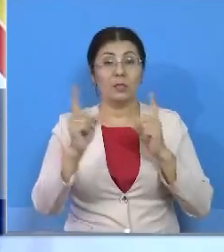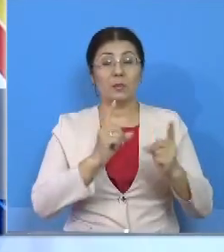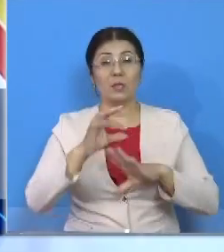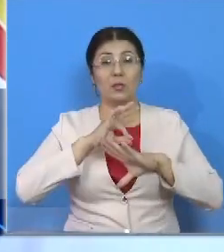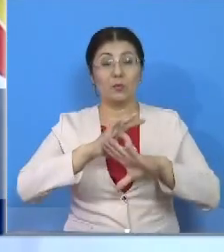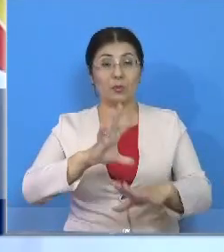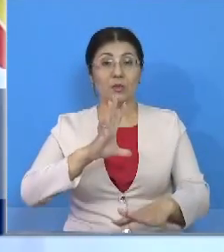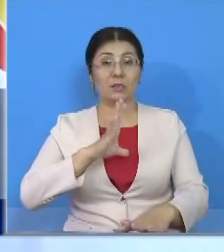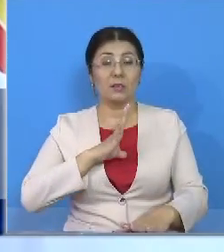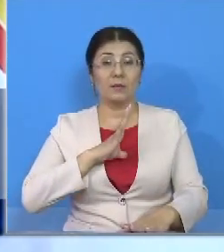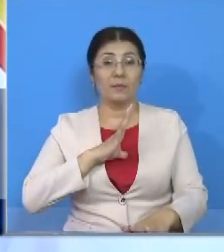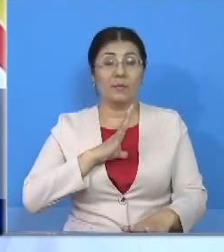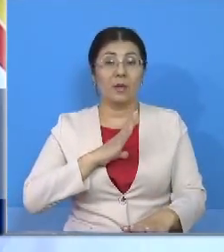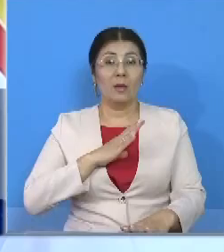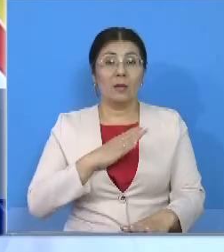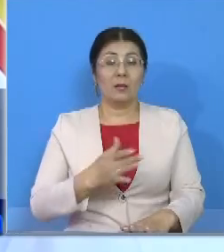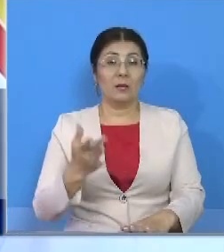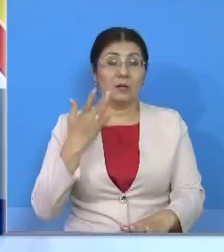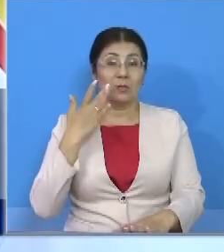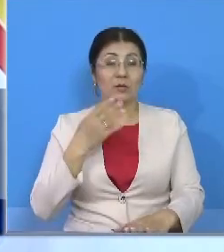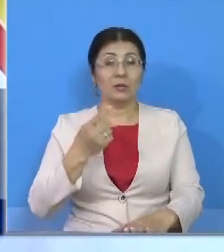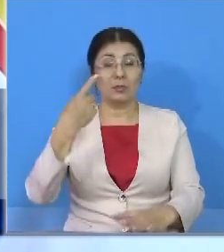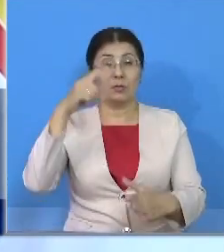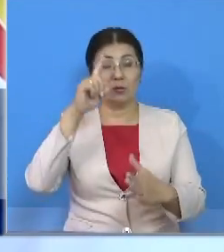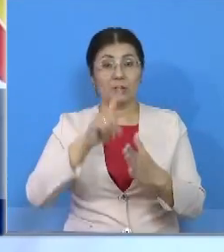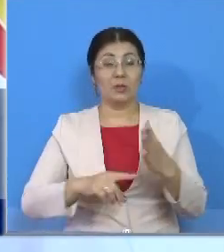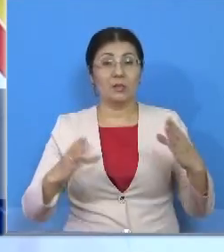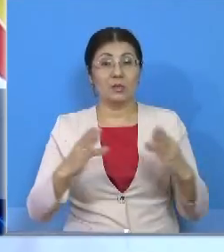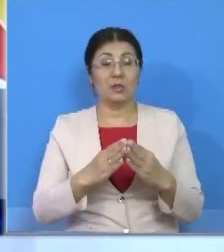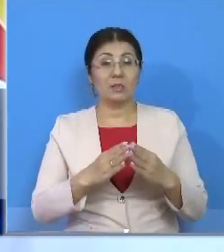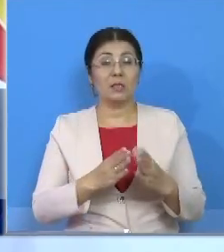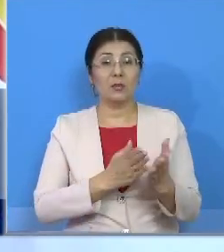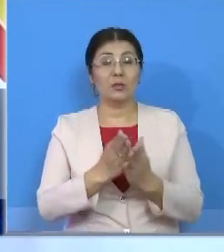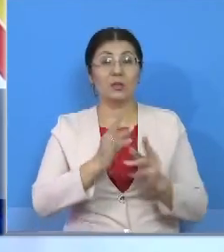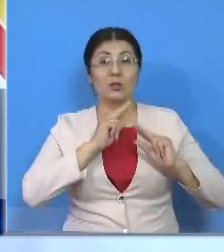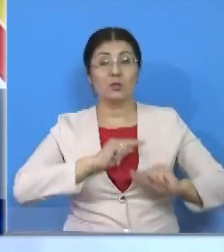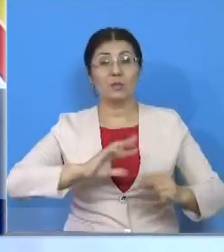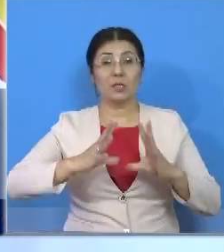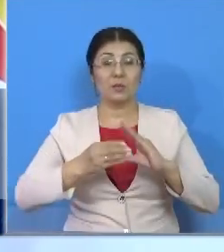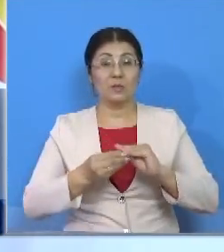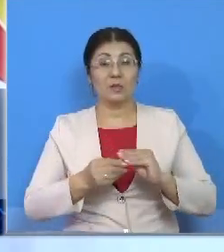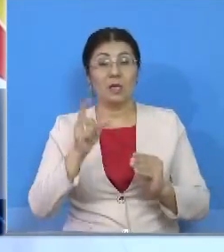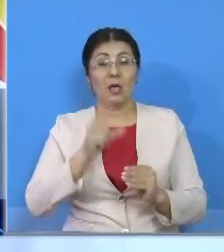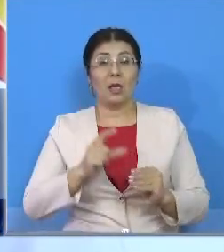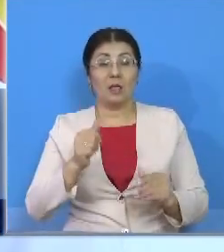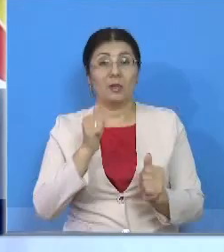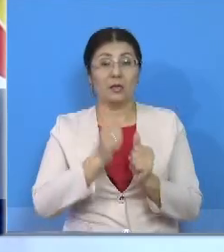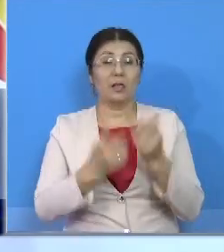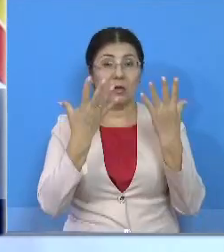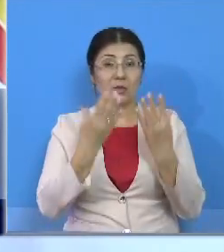мынау үздіксіз дін саласында атқарылған жұмыстардың нәтижесінде халық күннен күнге сауаттанып келе